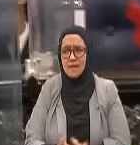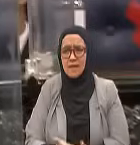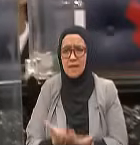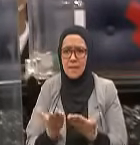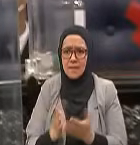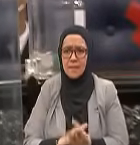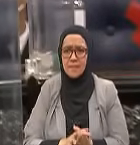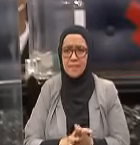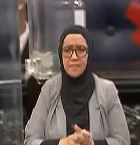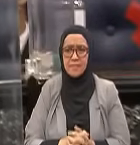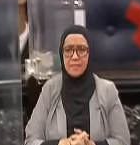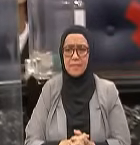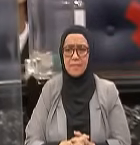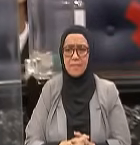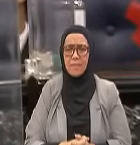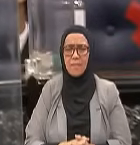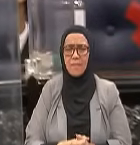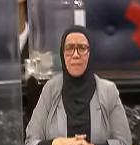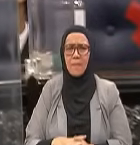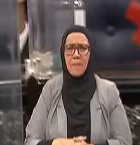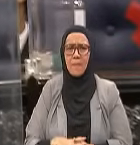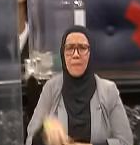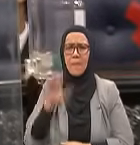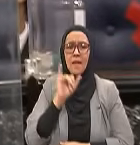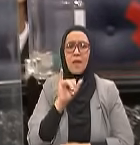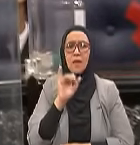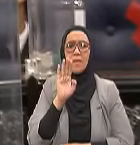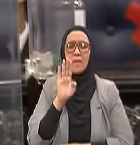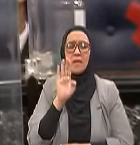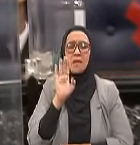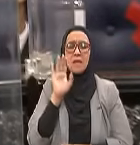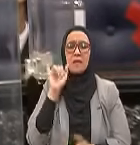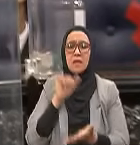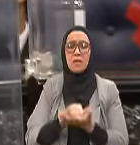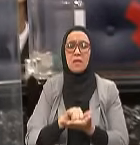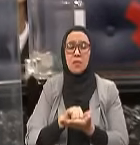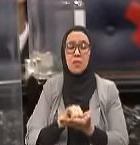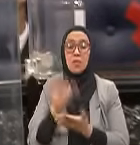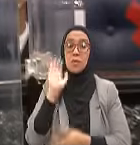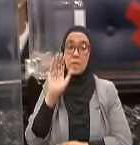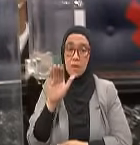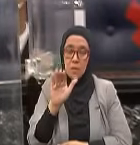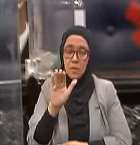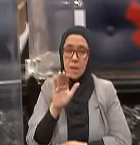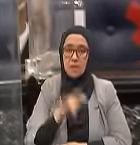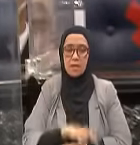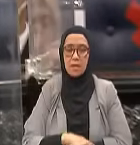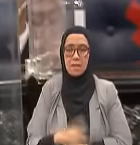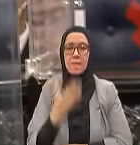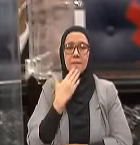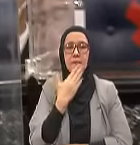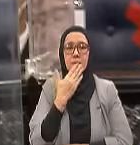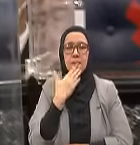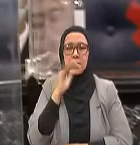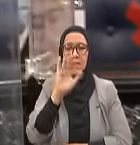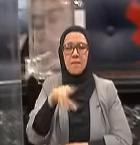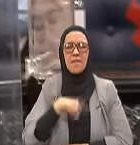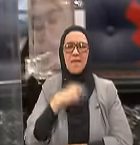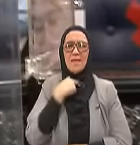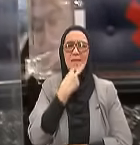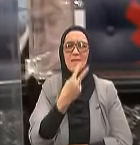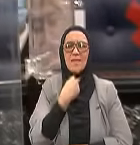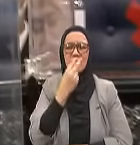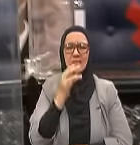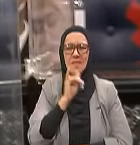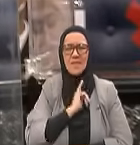ayo maju logam itu toko ransel sekolah ya cuma kasih teguran Spanyol sayurnya enggak